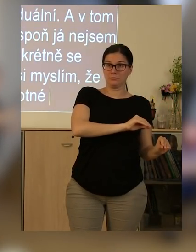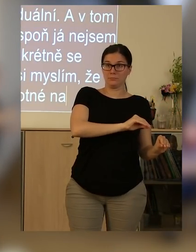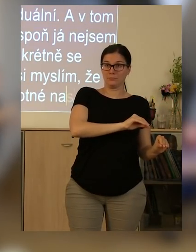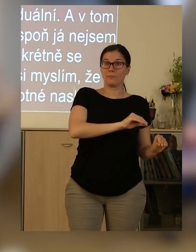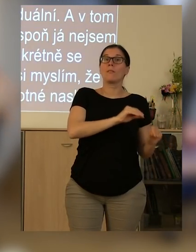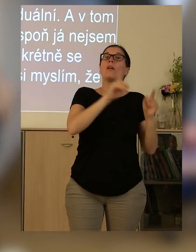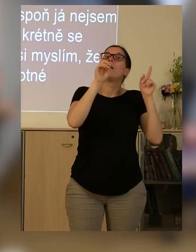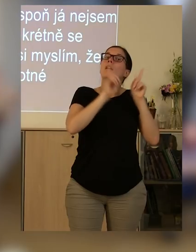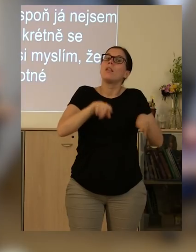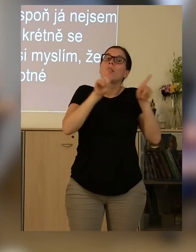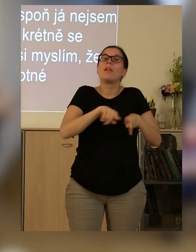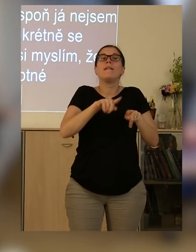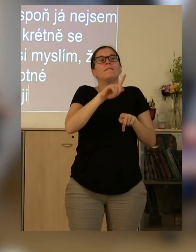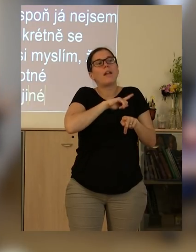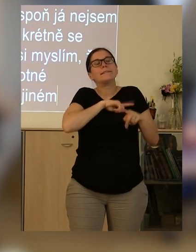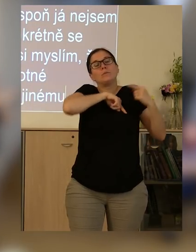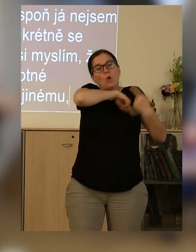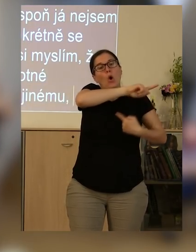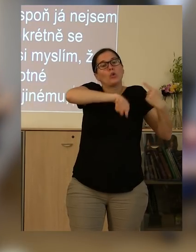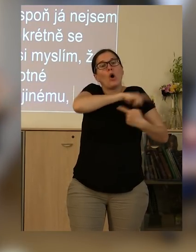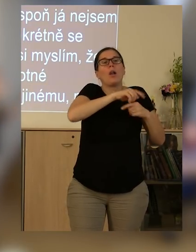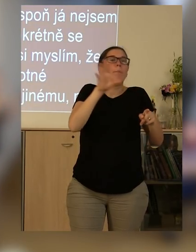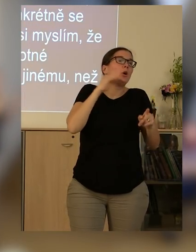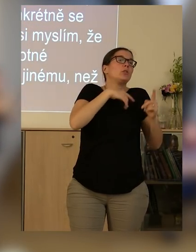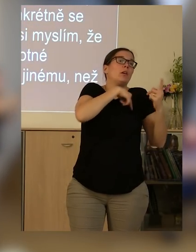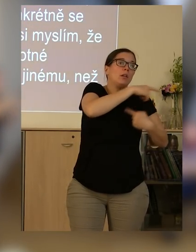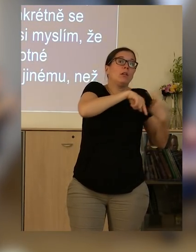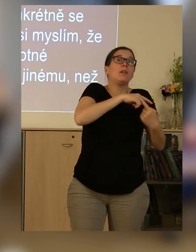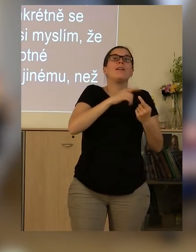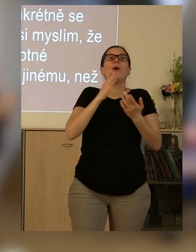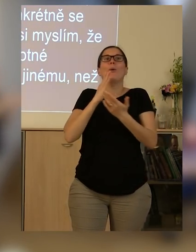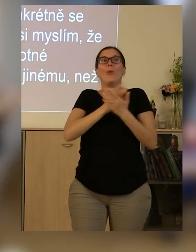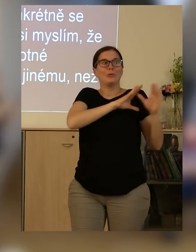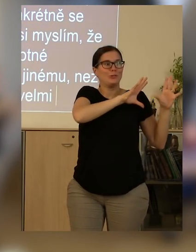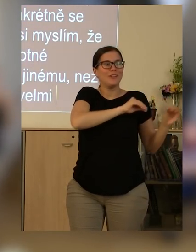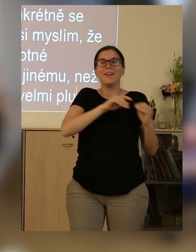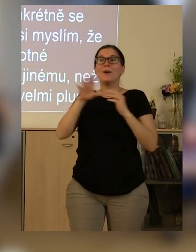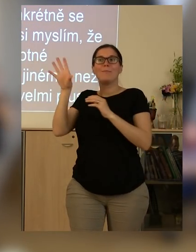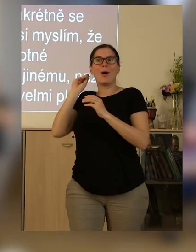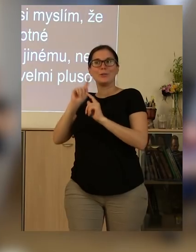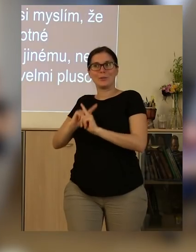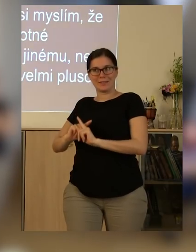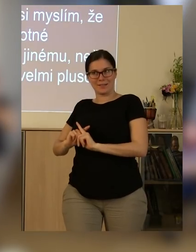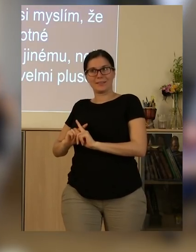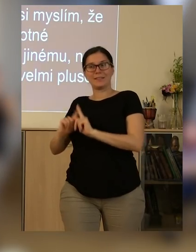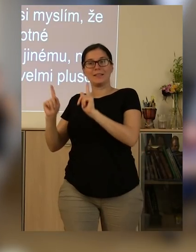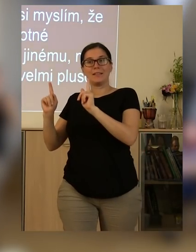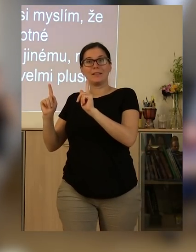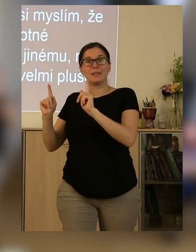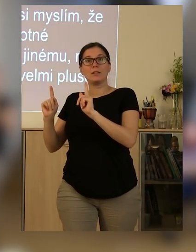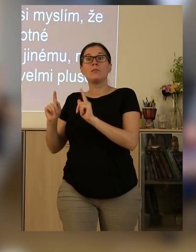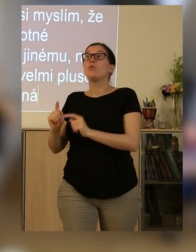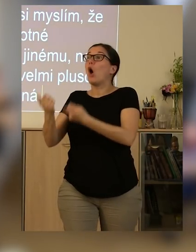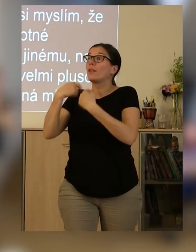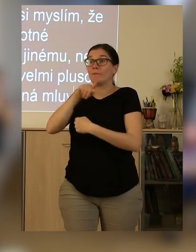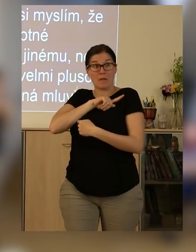gramodesce, je velmi plusový a to, co k němu začíná mluvit, to ať si už člověk posoudí